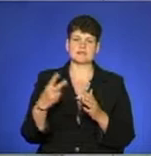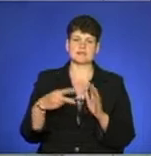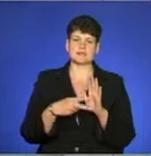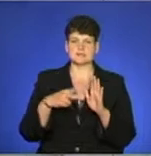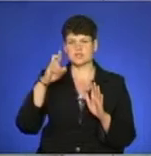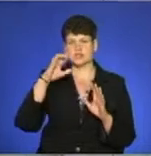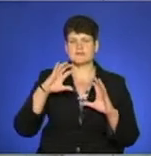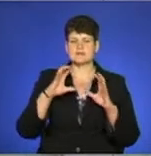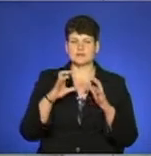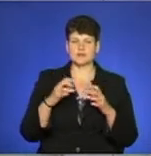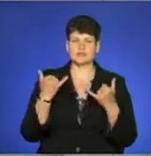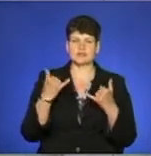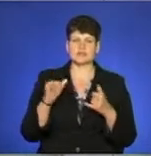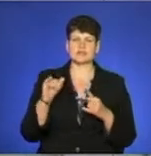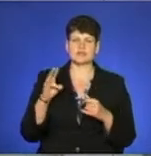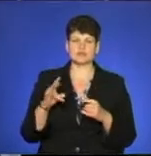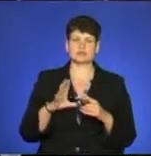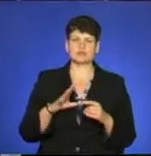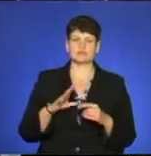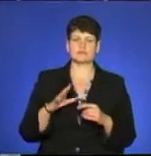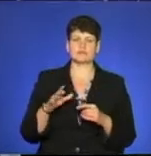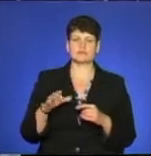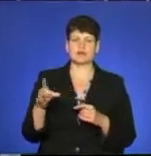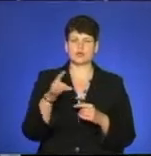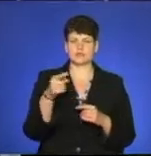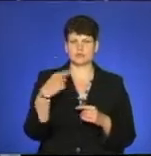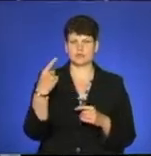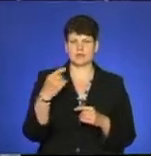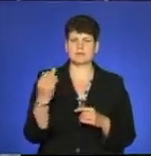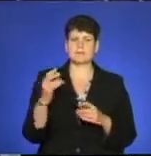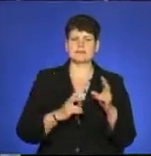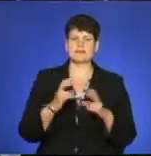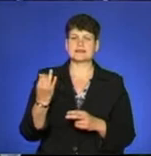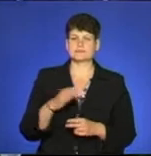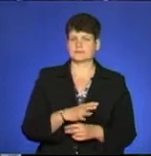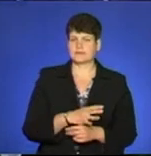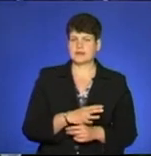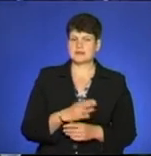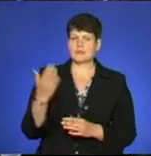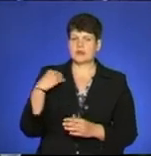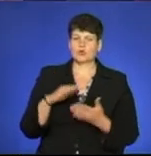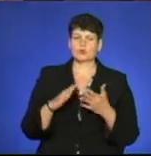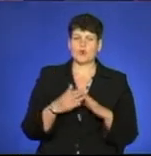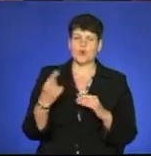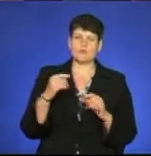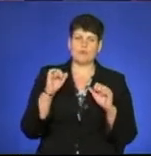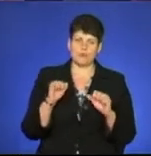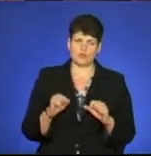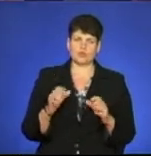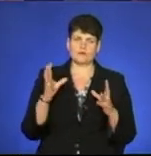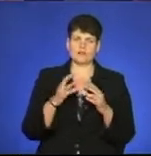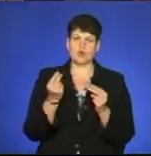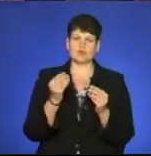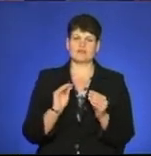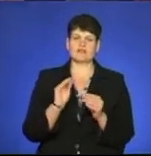інвестори відвідали райони Тернопільської області та підприємства, які їх зацікавили. За попередніми домовленостями, область може розраховувати на грошові